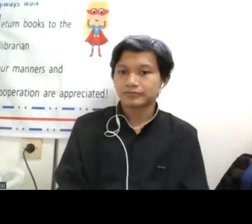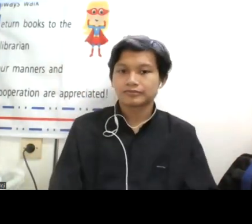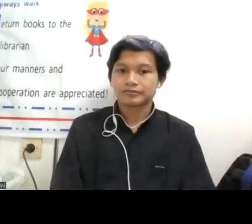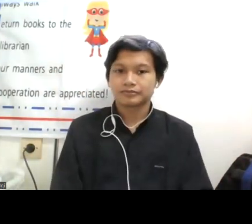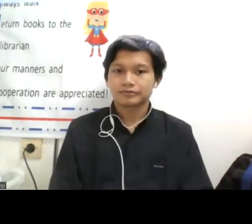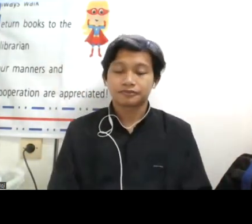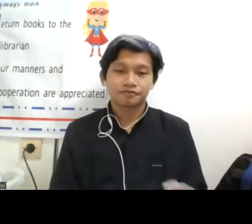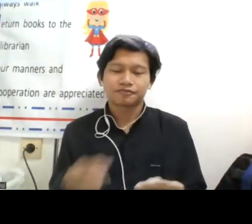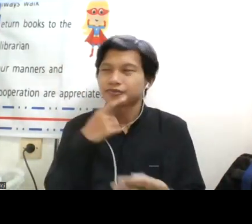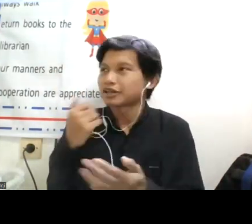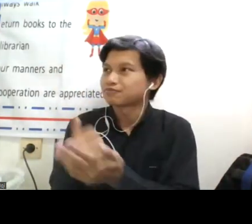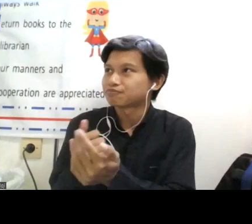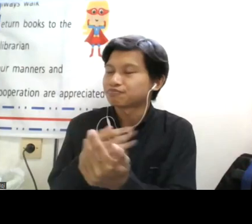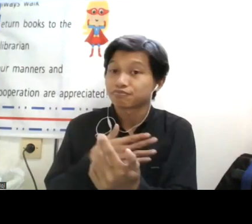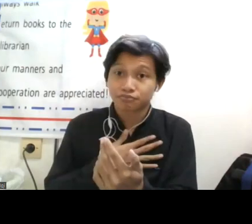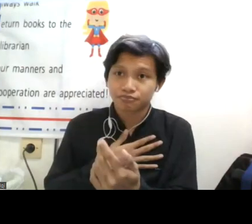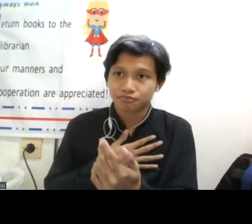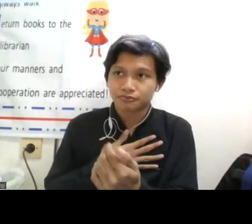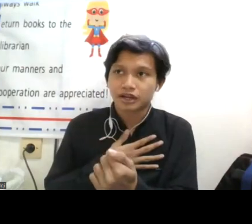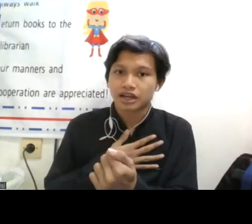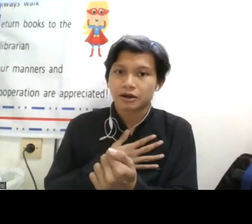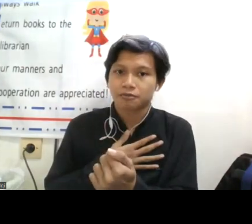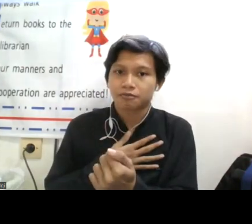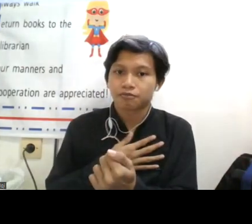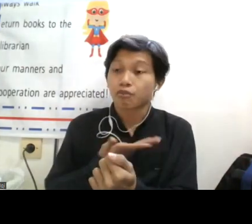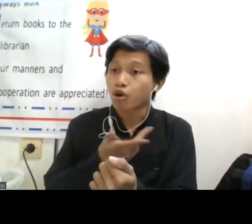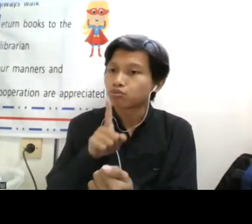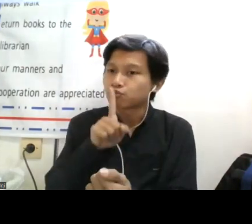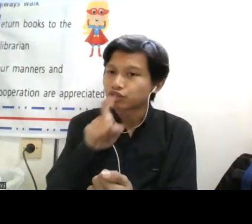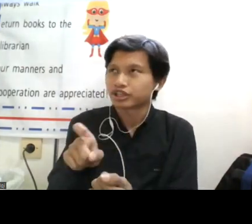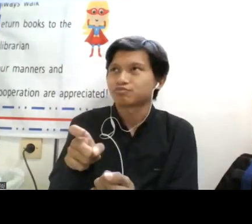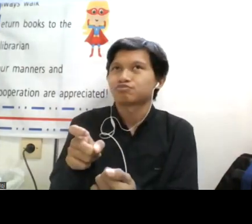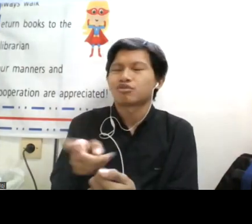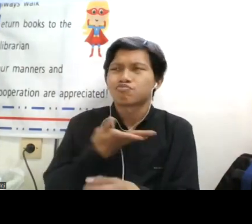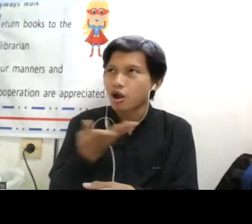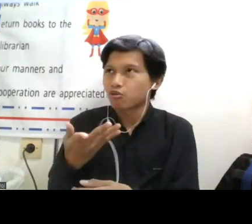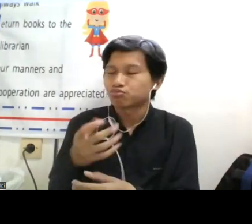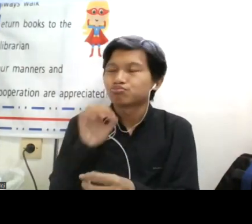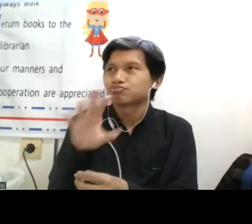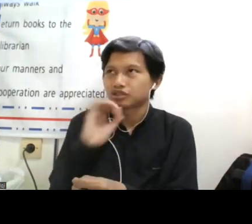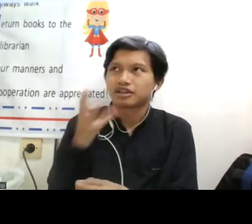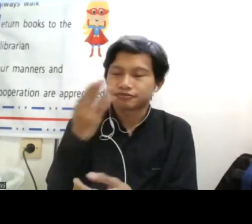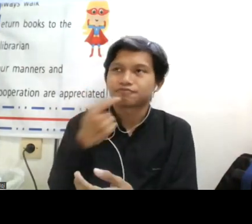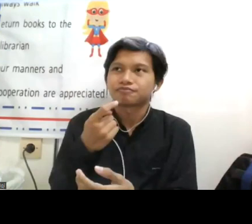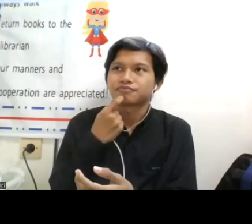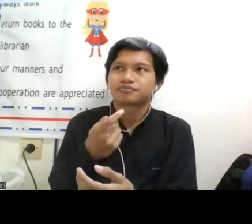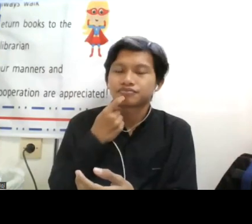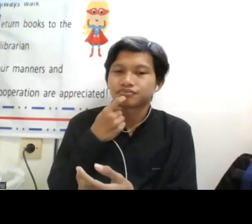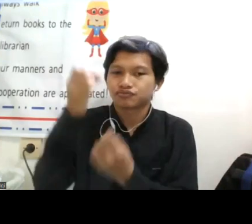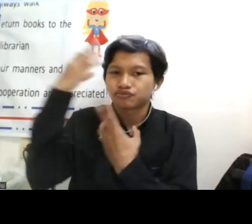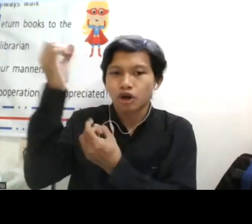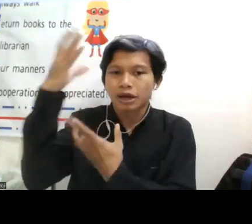Sebenarnya saya hanya mau sedikit berbagi saja ya dengan Tadi Mbak Siapa yang tadi